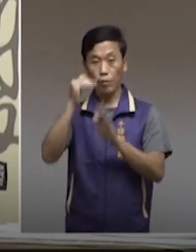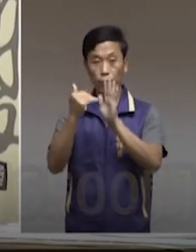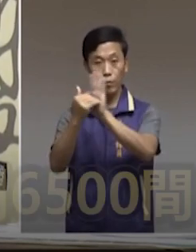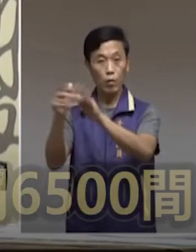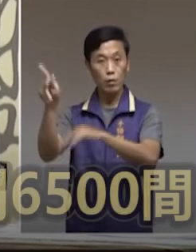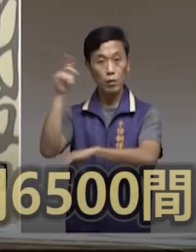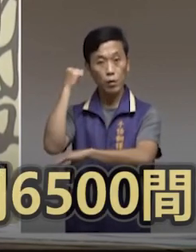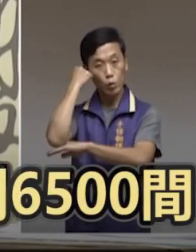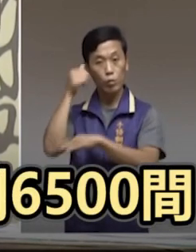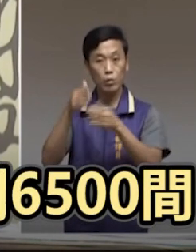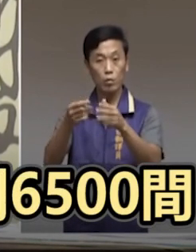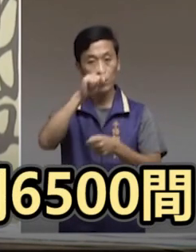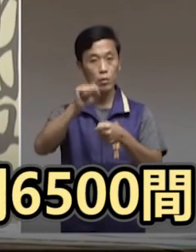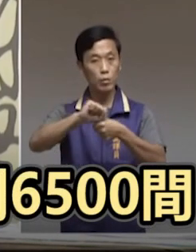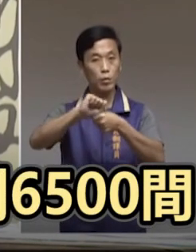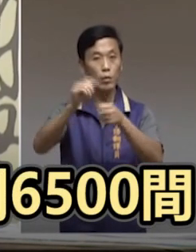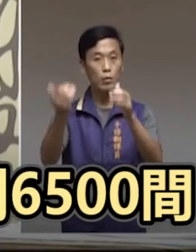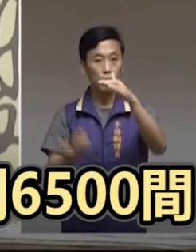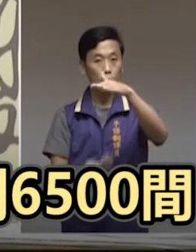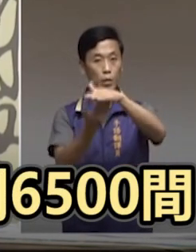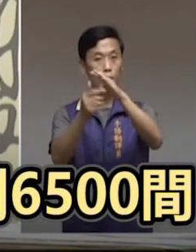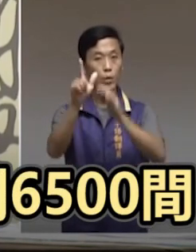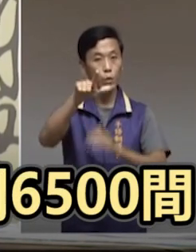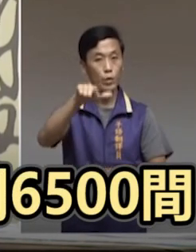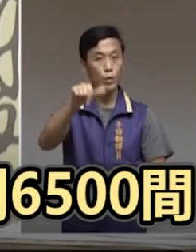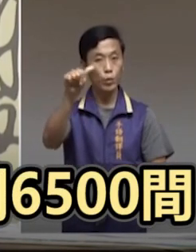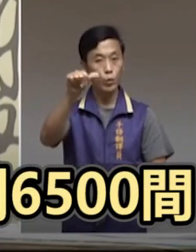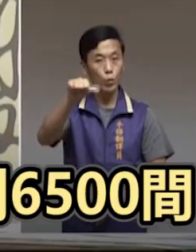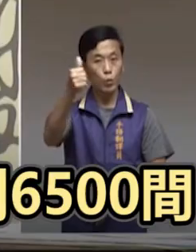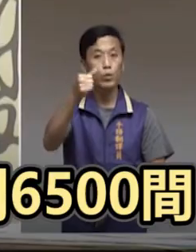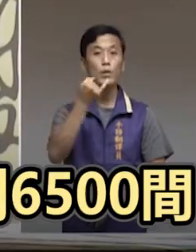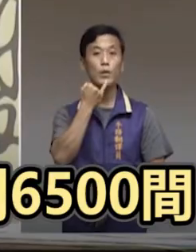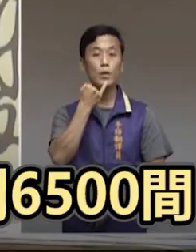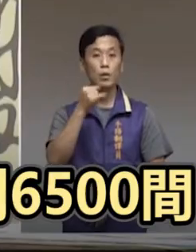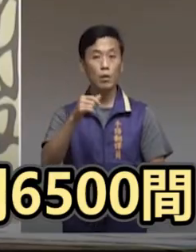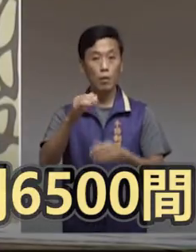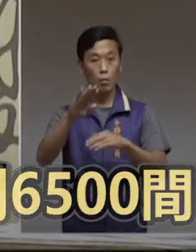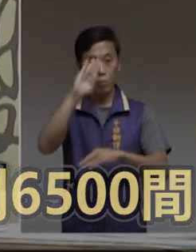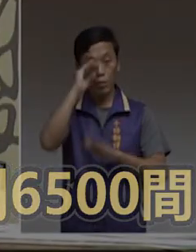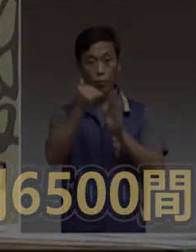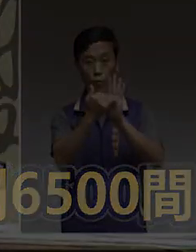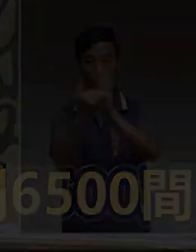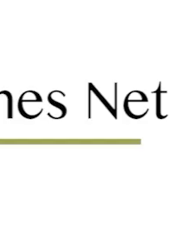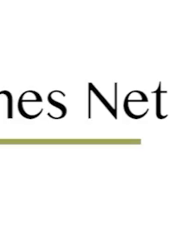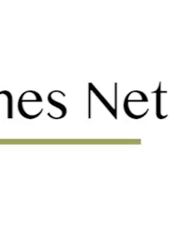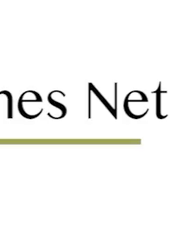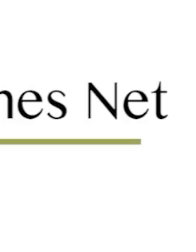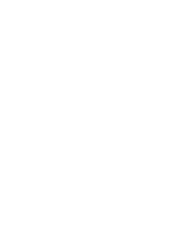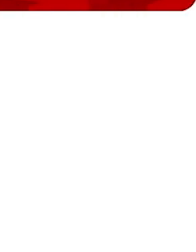疫的部分高峰期已经过了。哦，所以防疫旅馆的量能是够。